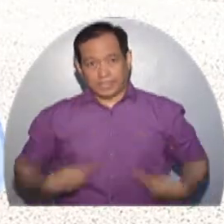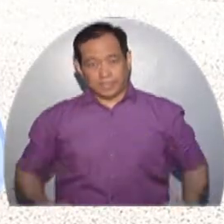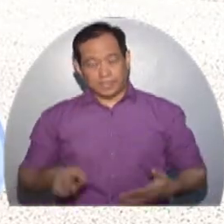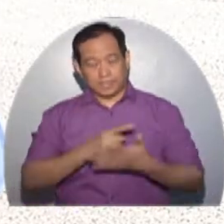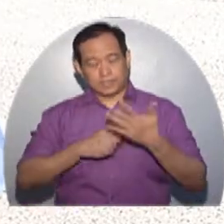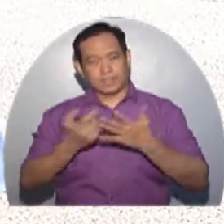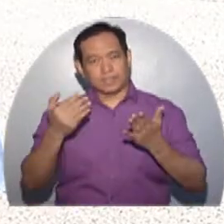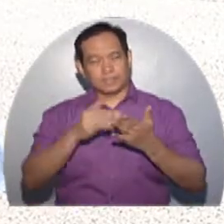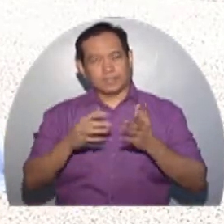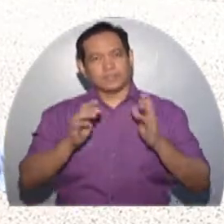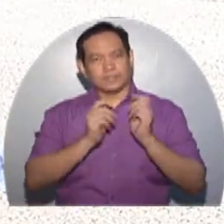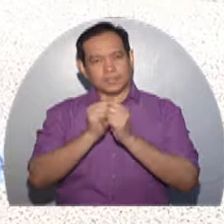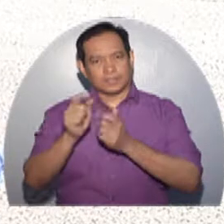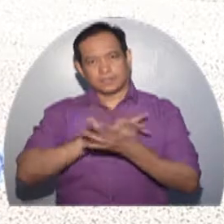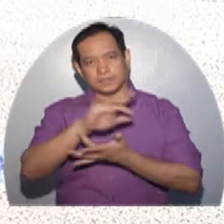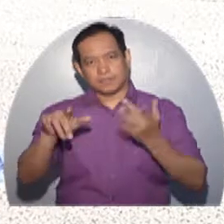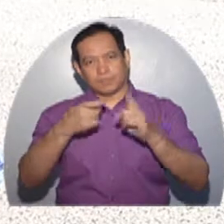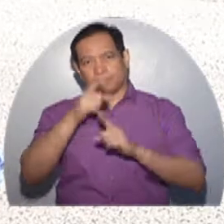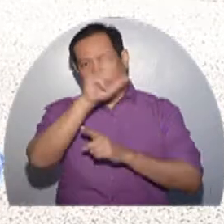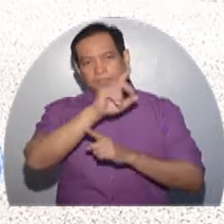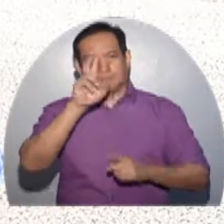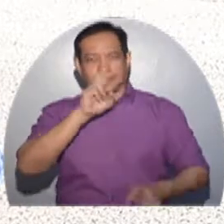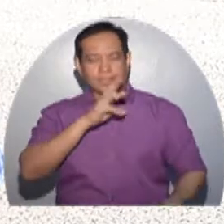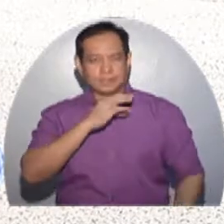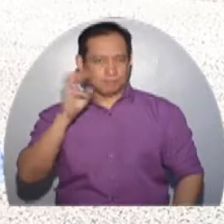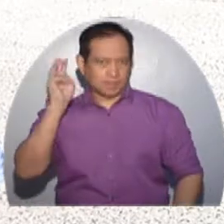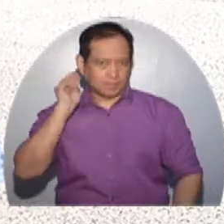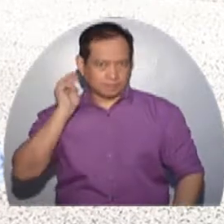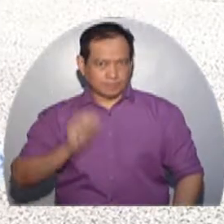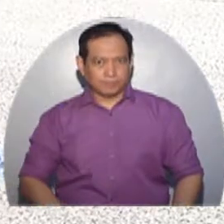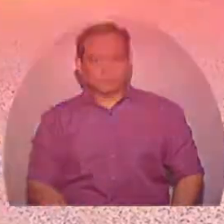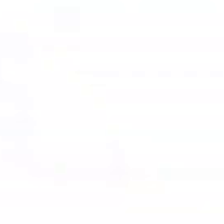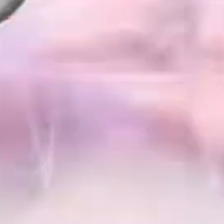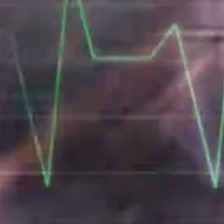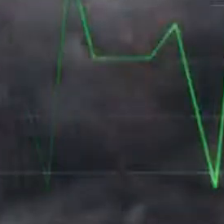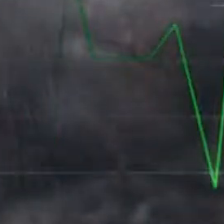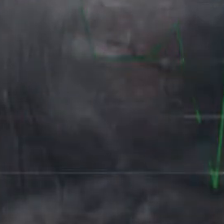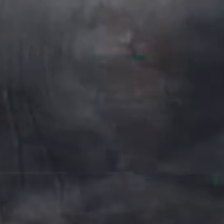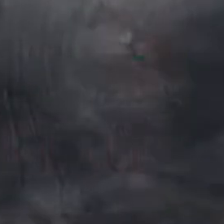Muli po, samahan ninyo kami sa pag-ikot mula Luzon, Visayas at Mindanao.